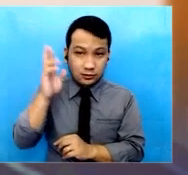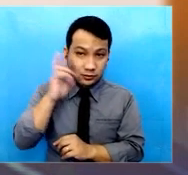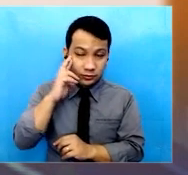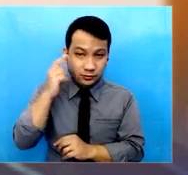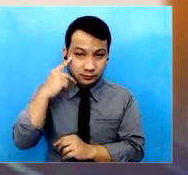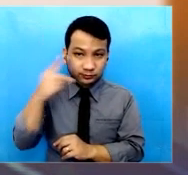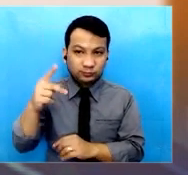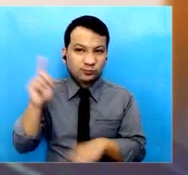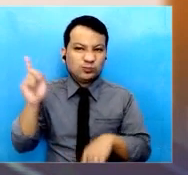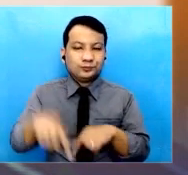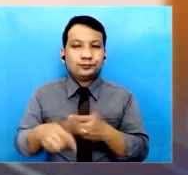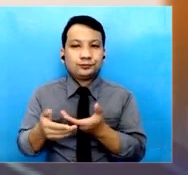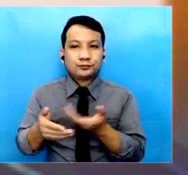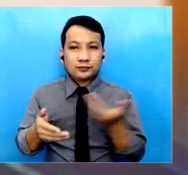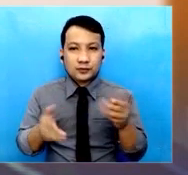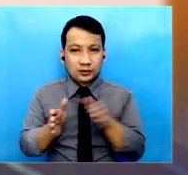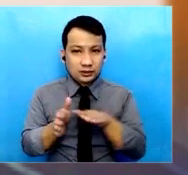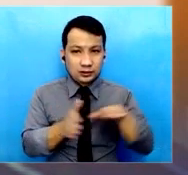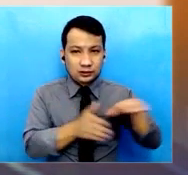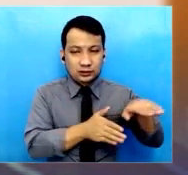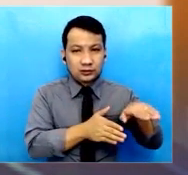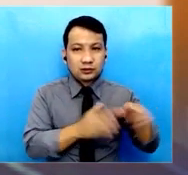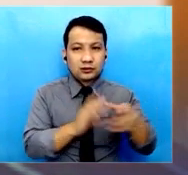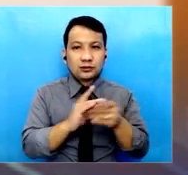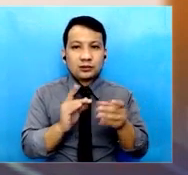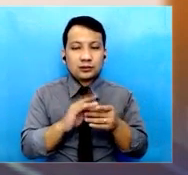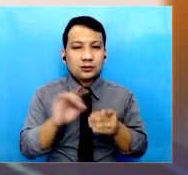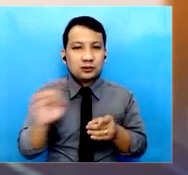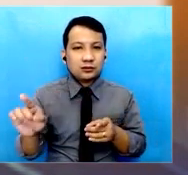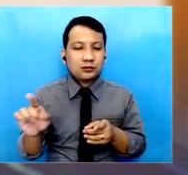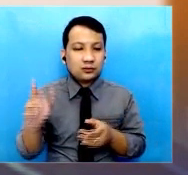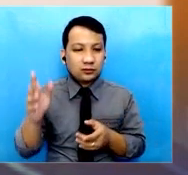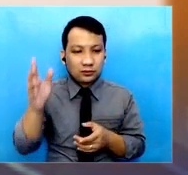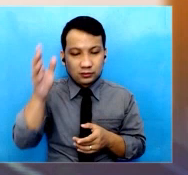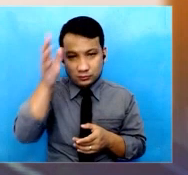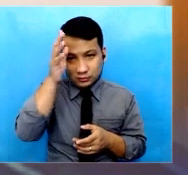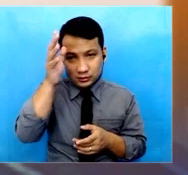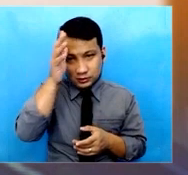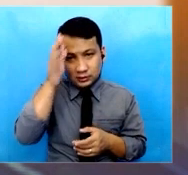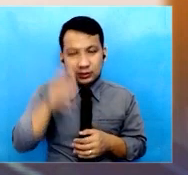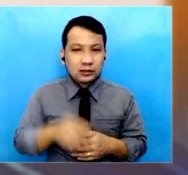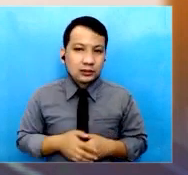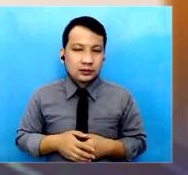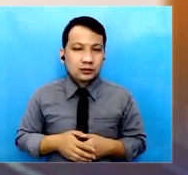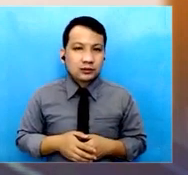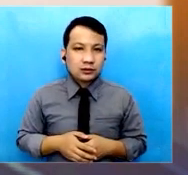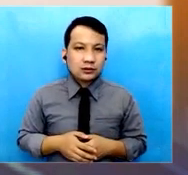na raw niya kaya ang mga one-sided na kwento ng mag-ama.